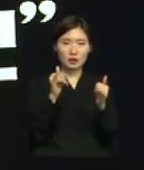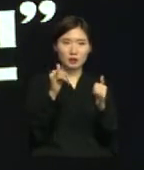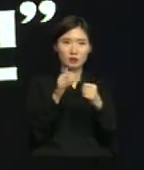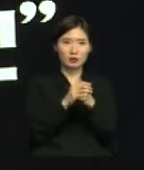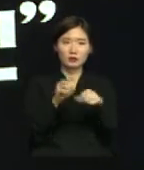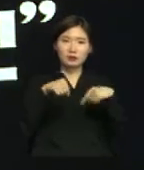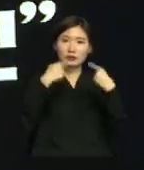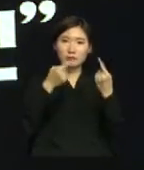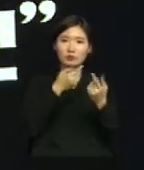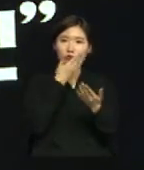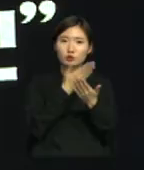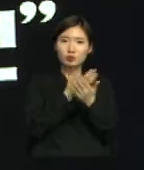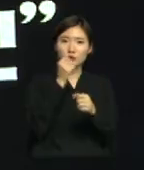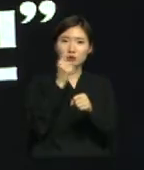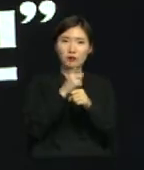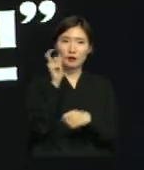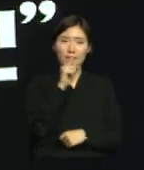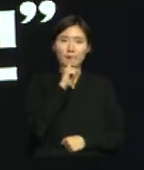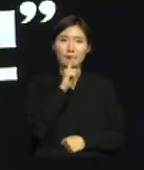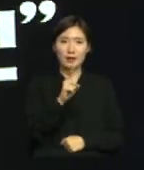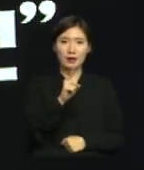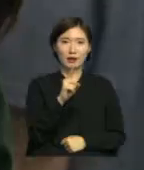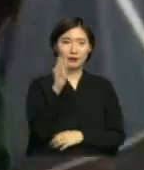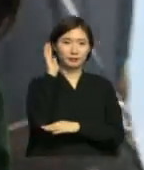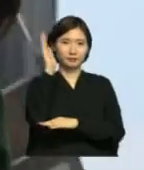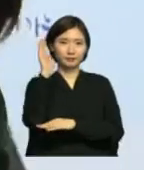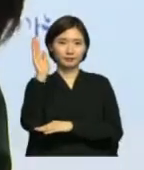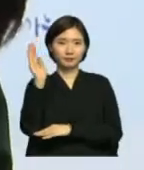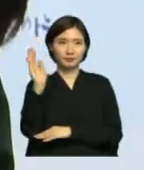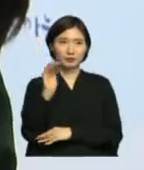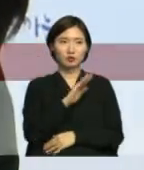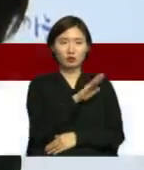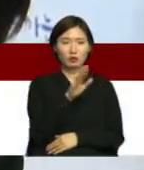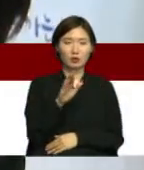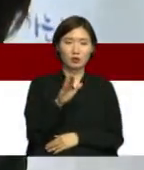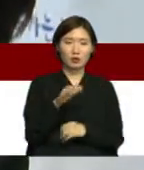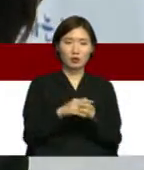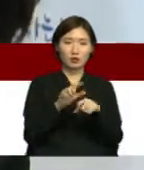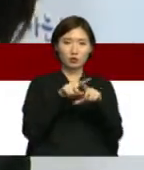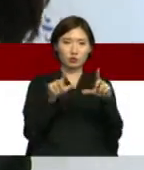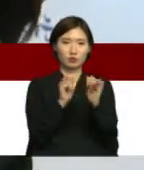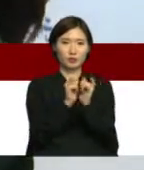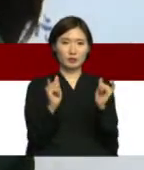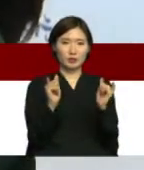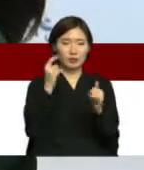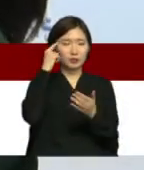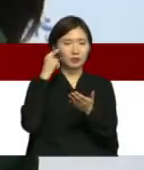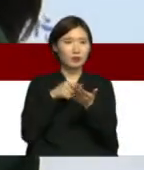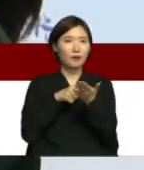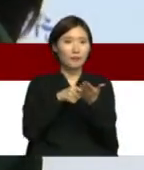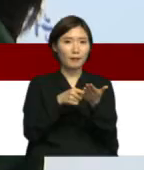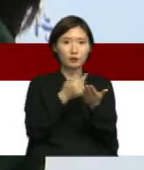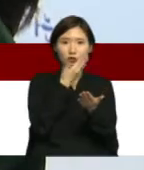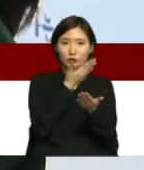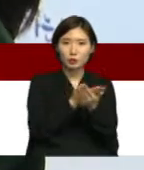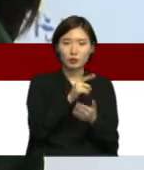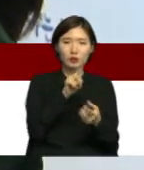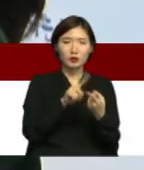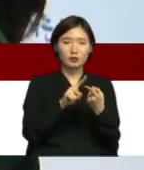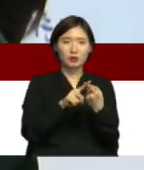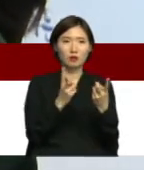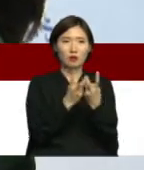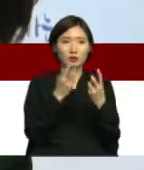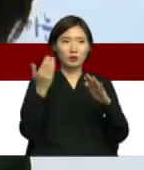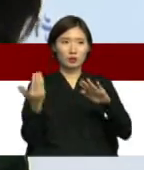중요성을 강조하며 발표를 이어갔습니다. 우리가 국민의 의견을 내는 것도 중요하지만 그거를 어떻게